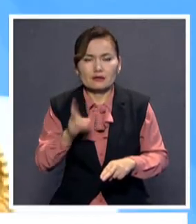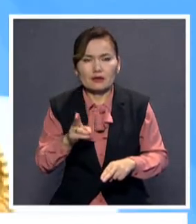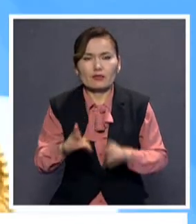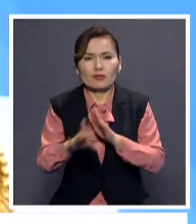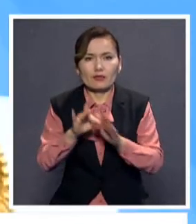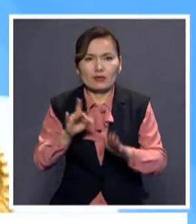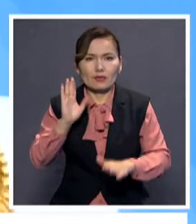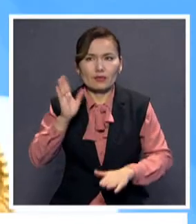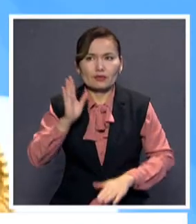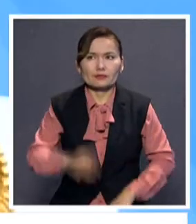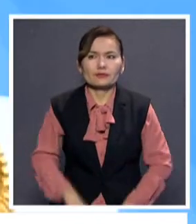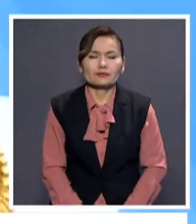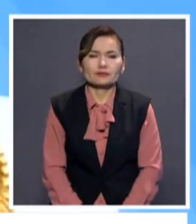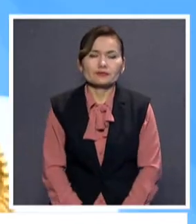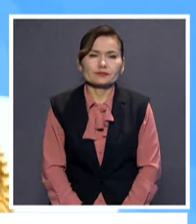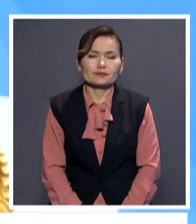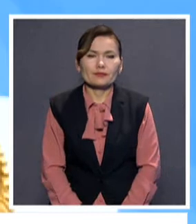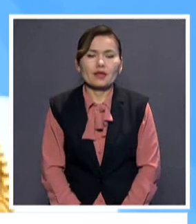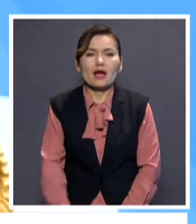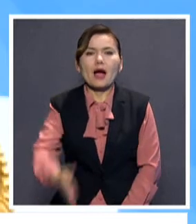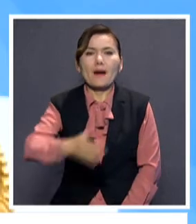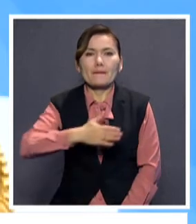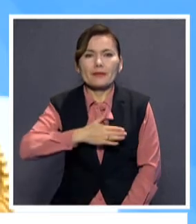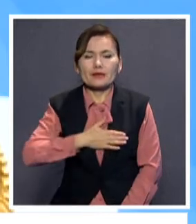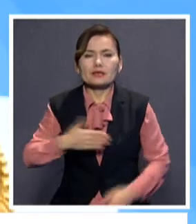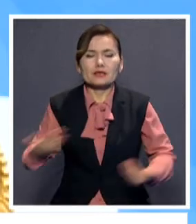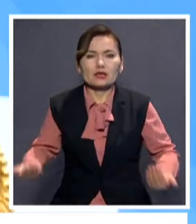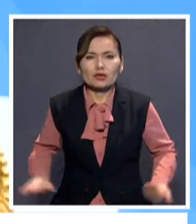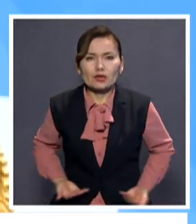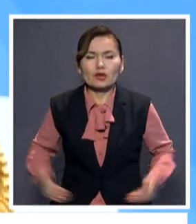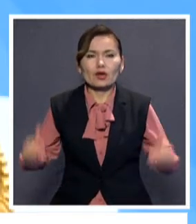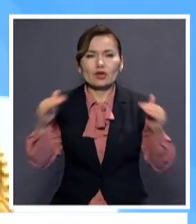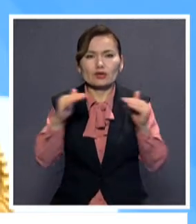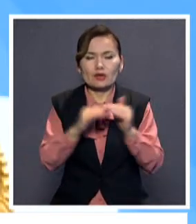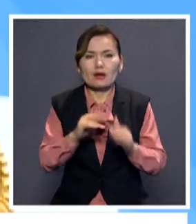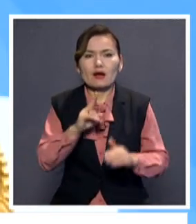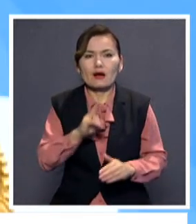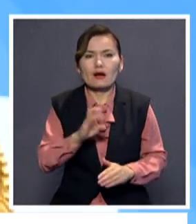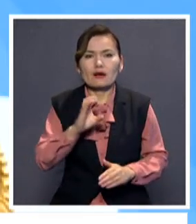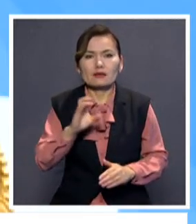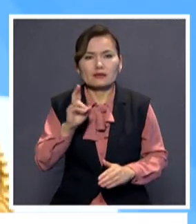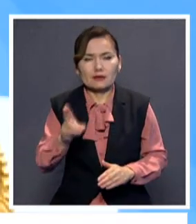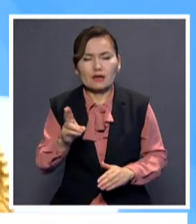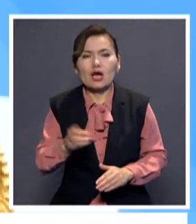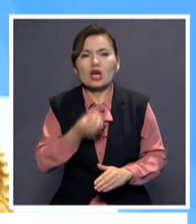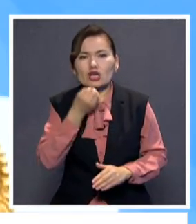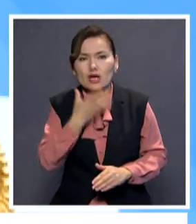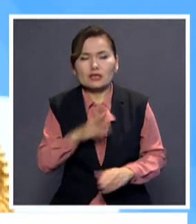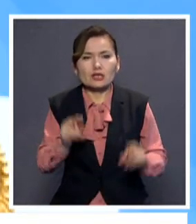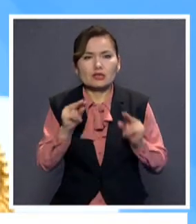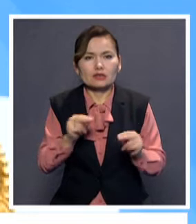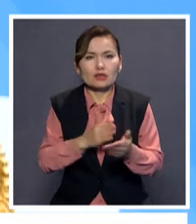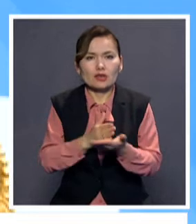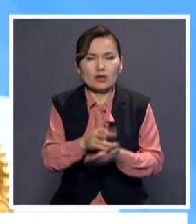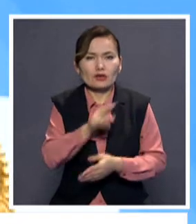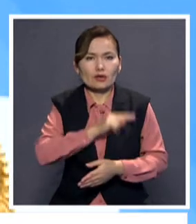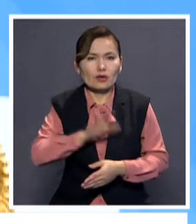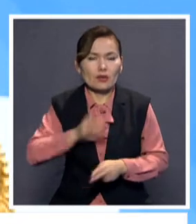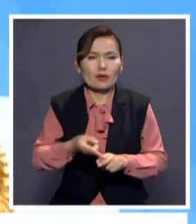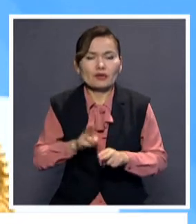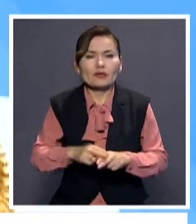Наше ЖКХ станет прозрачным. Бізде тұрғын үй коммуналдық шаруашылығының жұмысы ашық болады. Аталмыш саладағы заңнамаға енгізілген өзгертулер